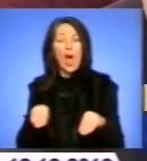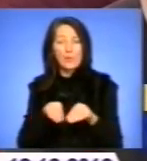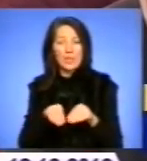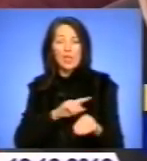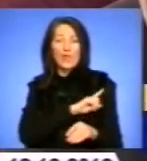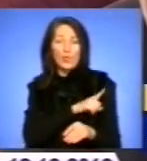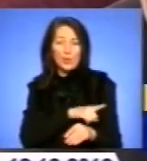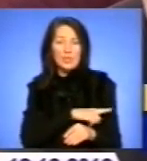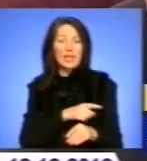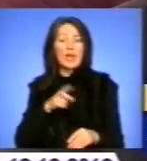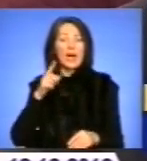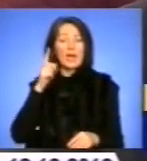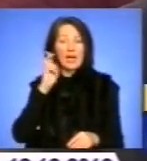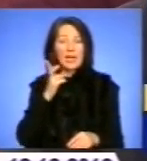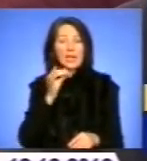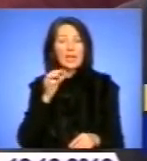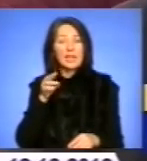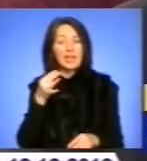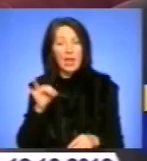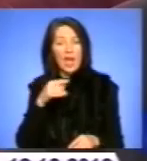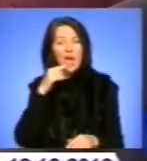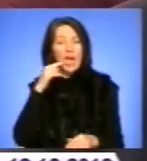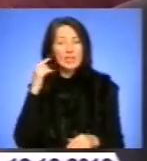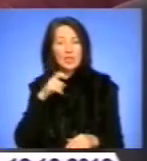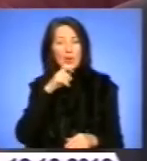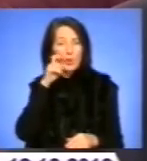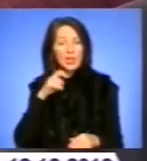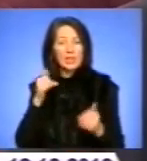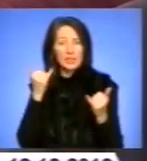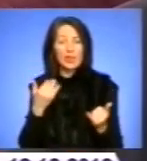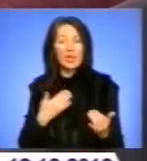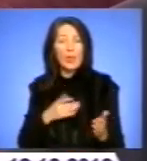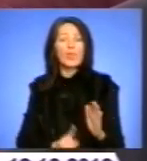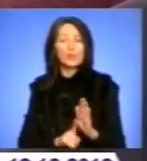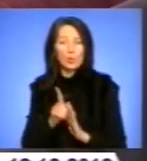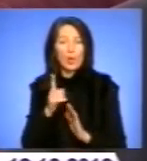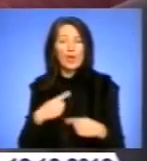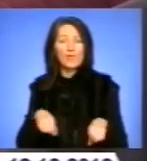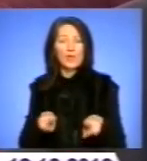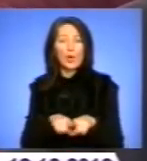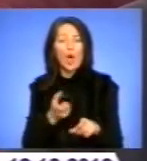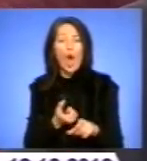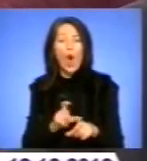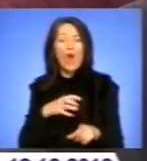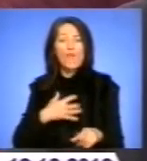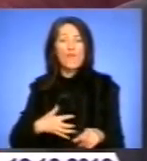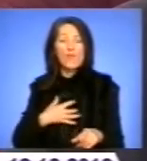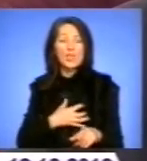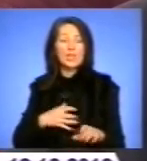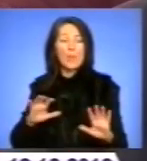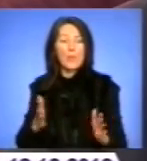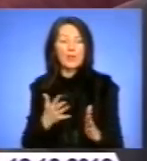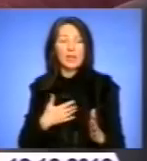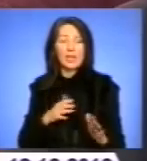Китая, России и Украины, вот сегодня мы вступаем в такой действительно очень важный момент. Я